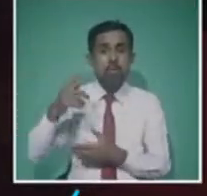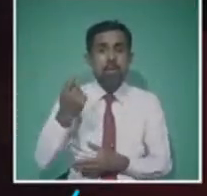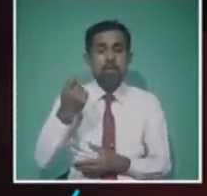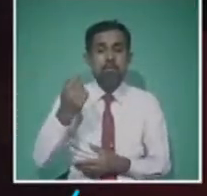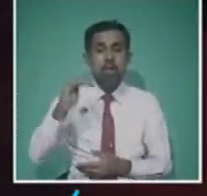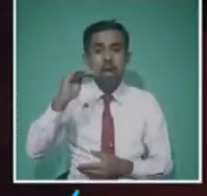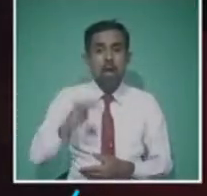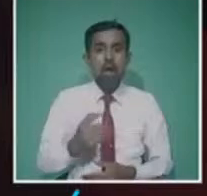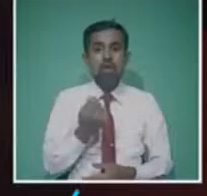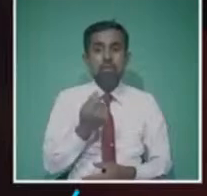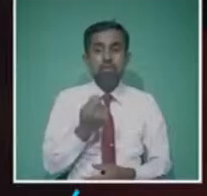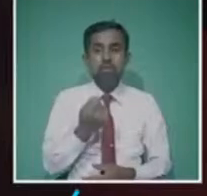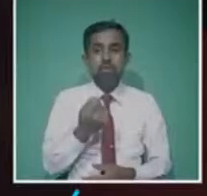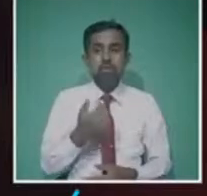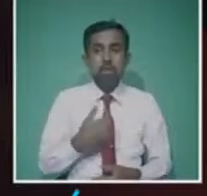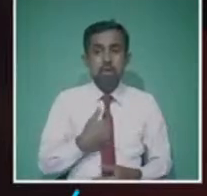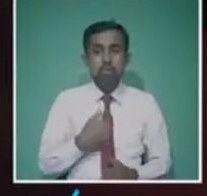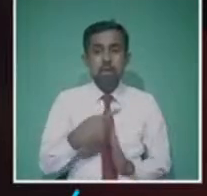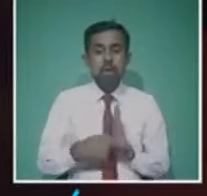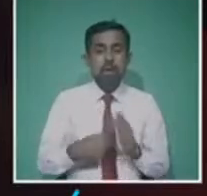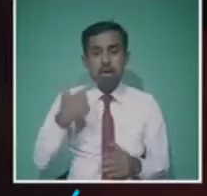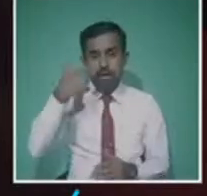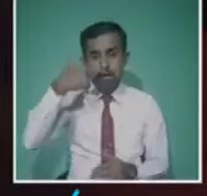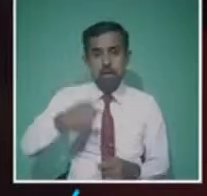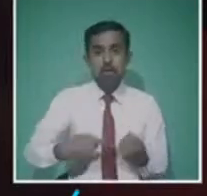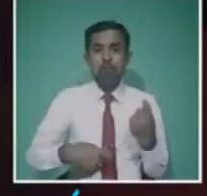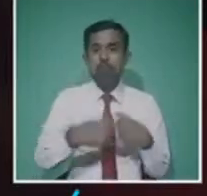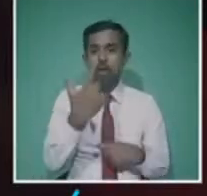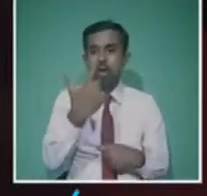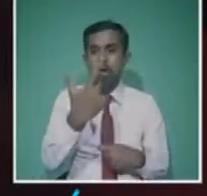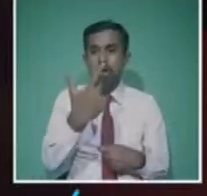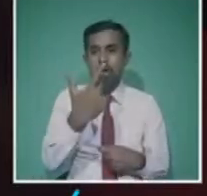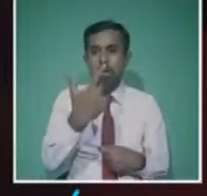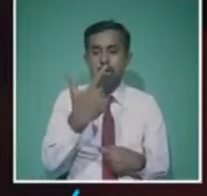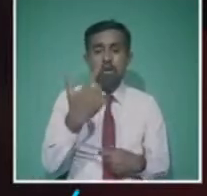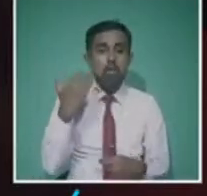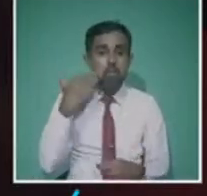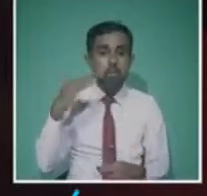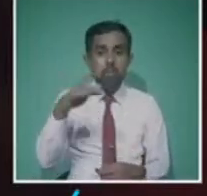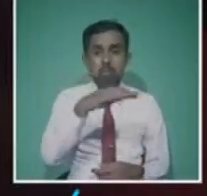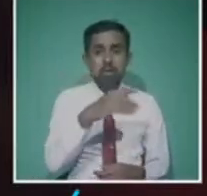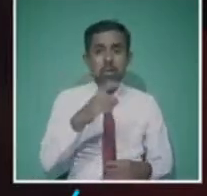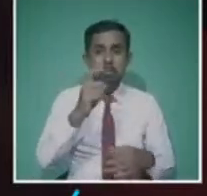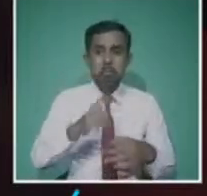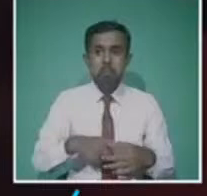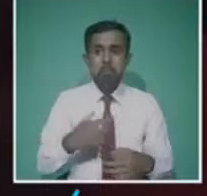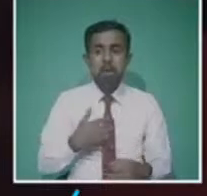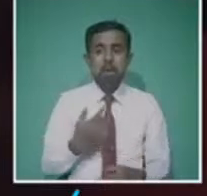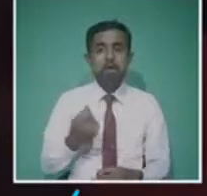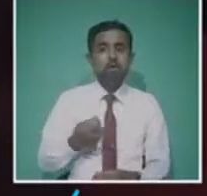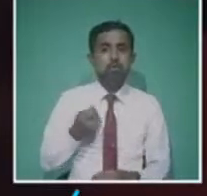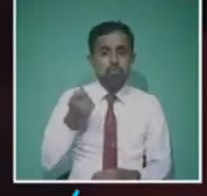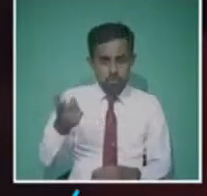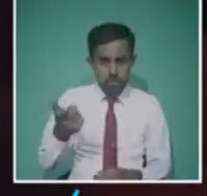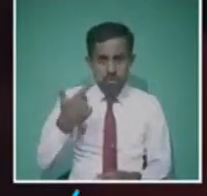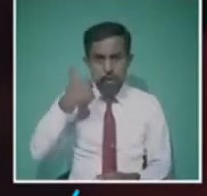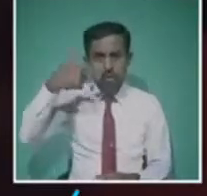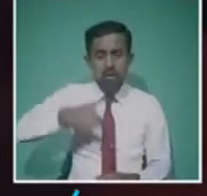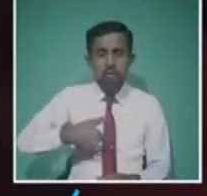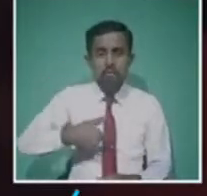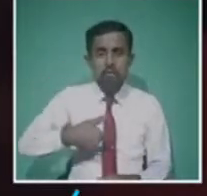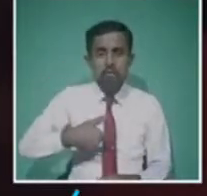වඩා අඩු මුදලකට තමයි අපි මේ රටේ ඉන්ධන ජනතාවට ලබා දීලා තිබුණේ ජනතාව මත කියන ප්‍රශ්නයක් අපි මුදල් දීලා නම් ඉන්ධන ගත්තේ